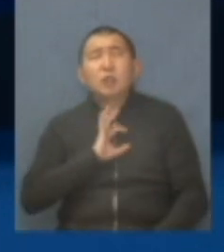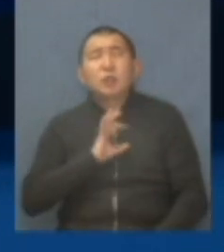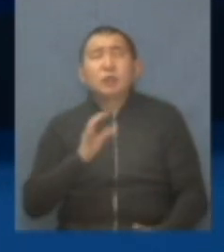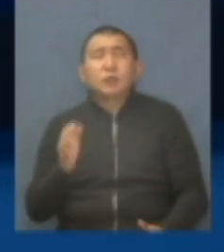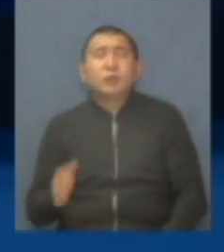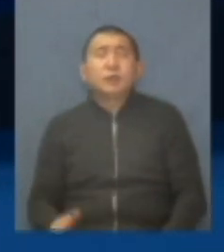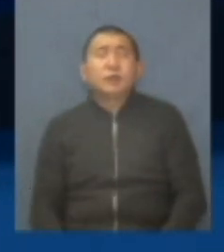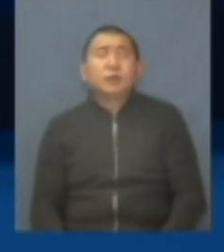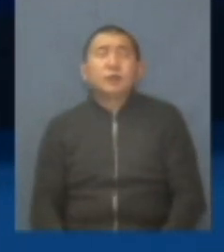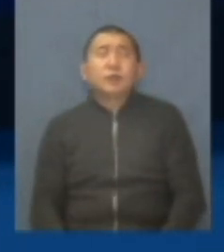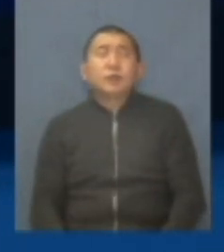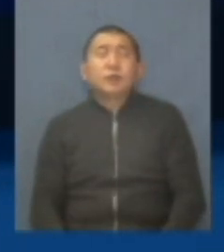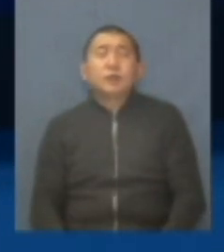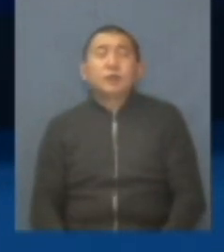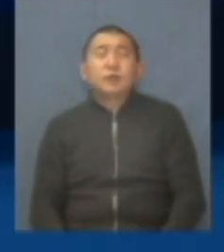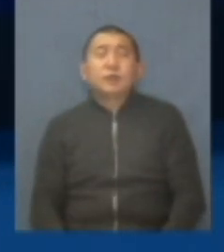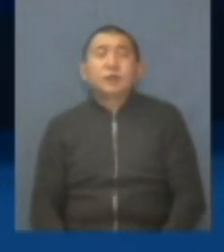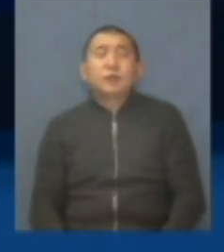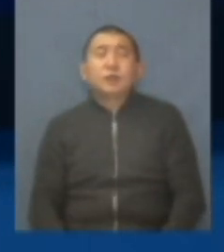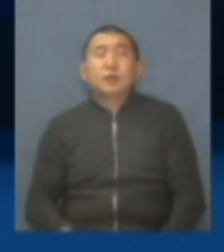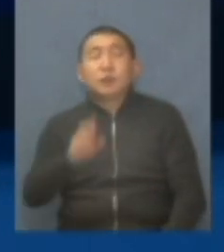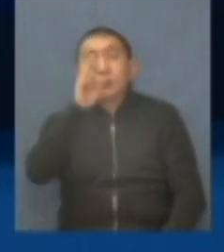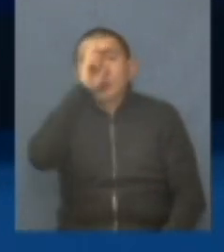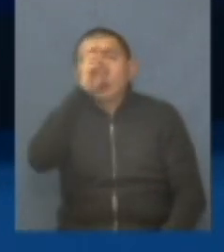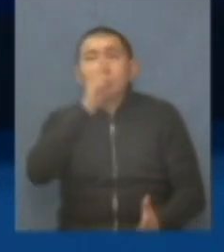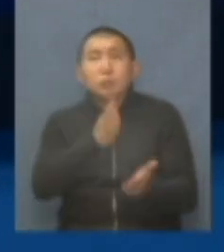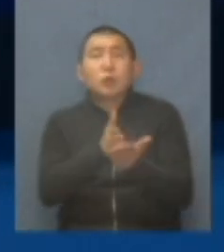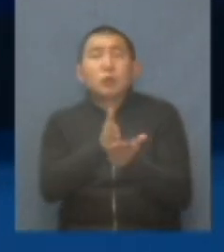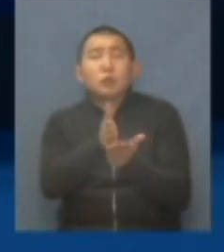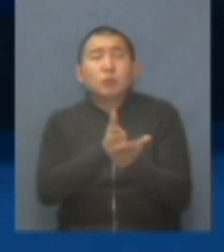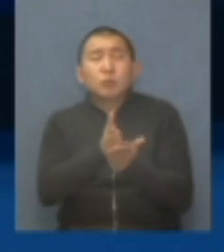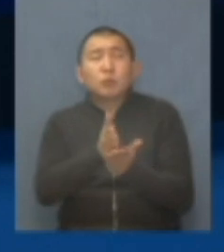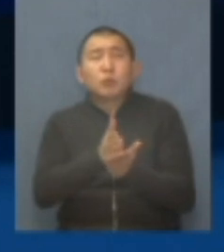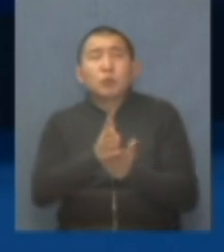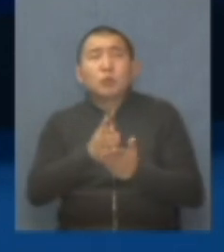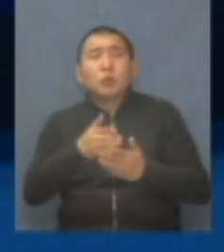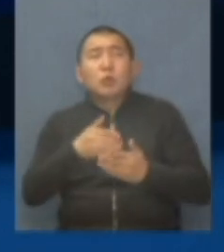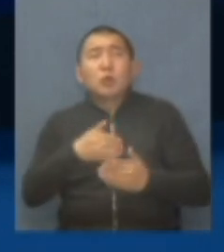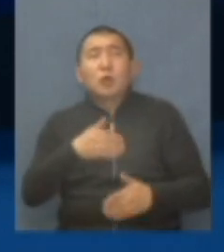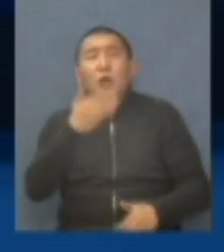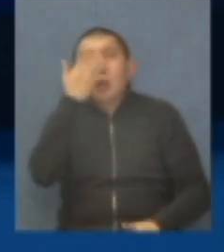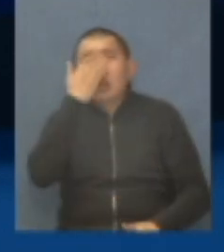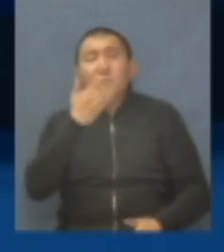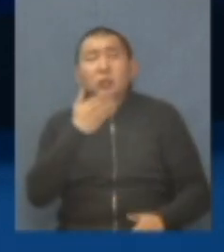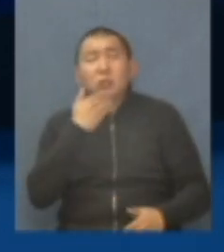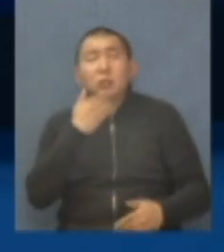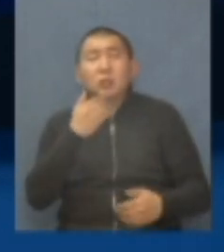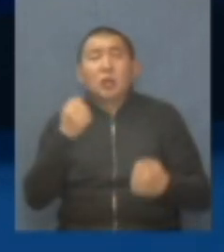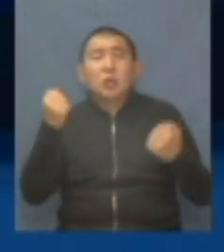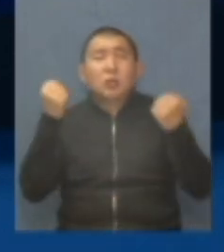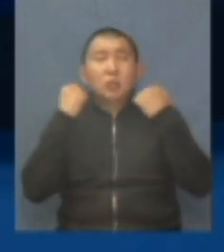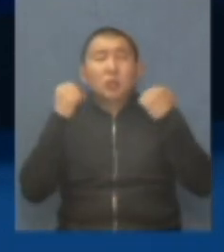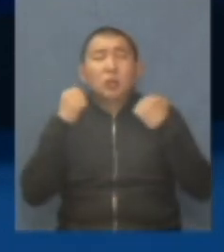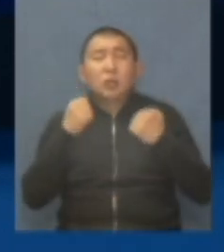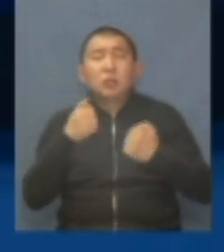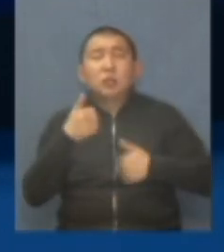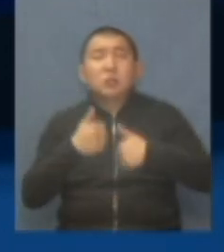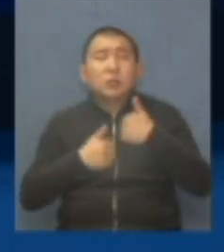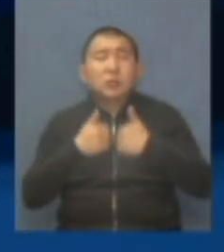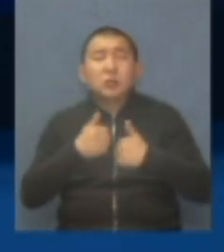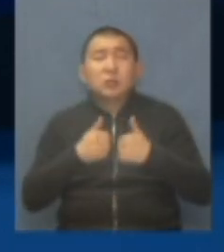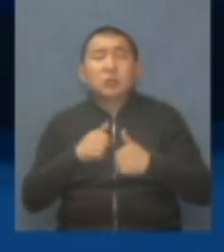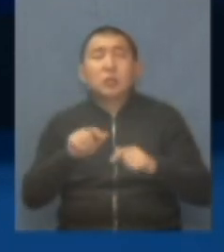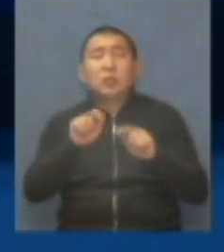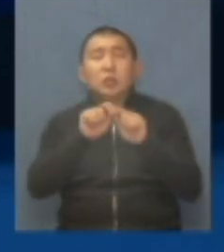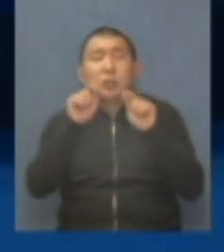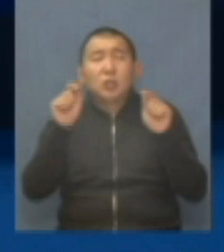17-я областная спартакиада с участием госслужащих стартовала в Усть-Каменогорске. Более 500 любителей спорта собрались на торжественном